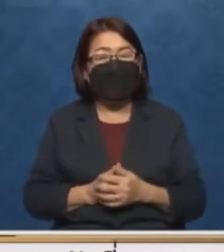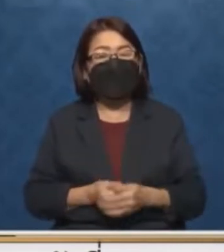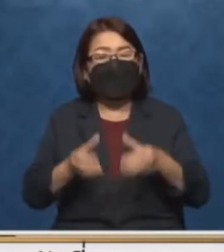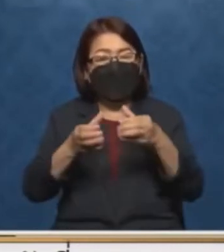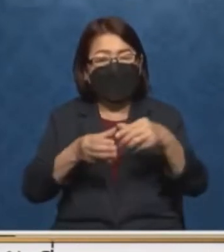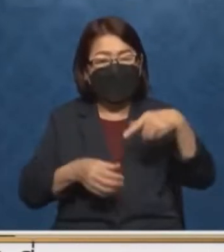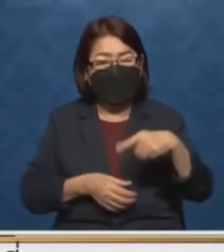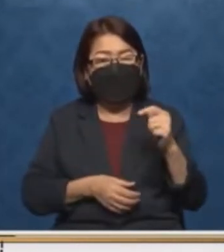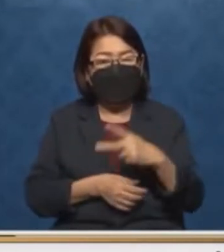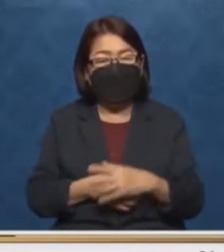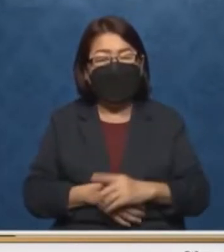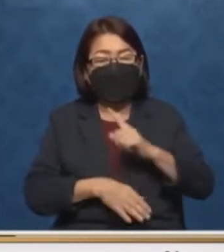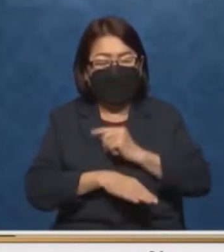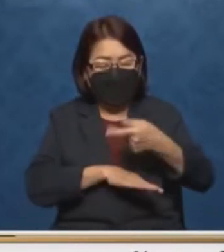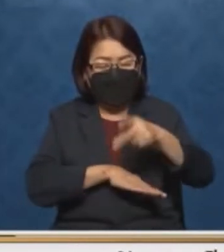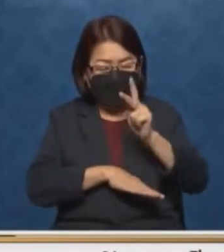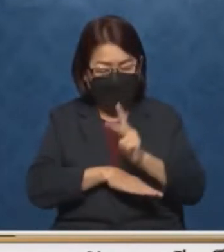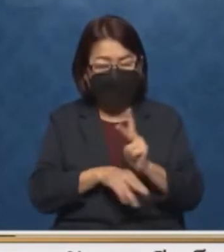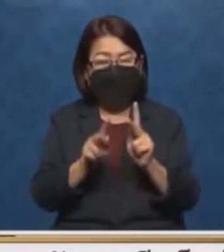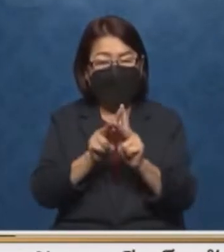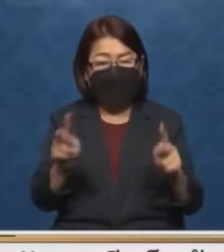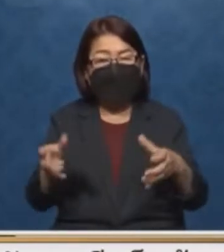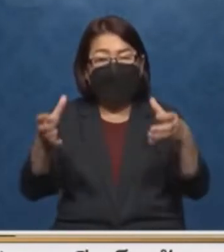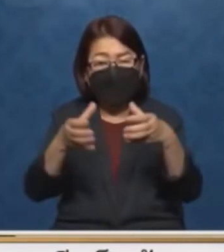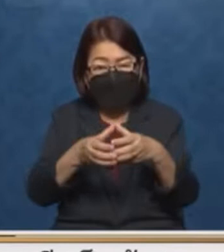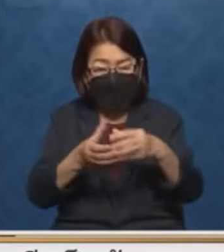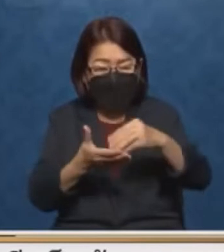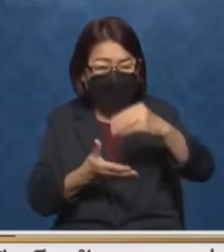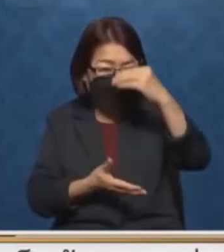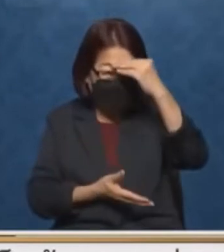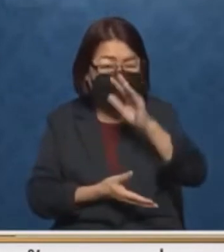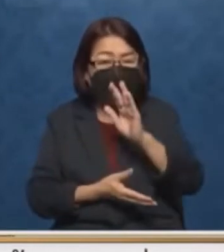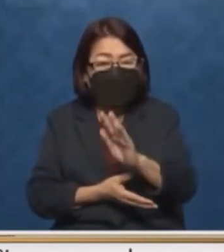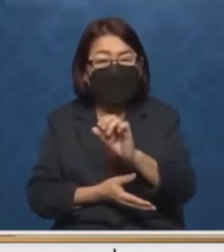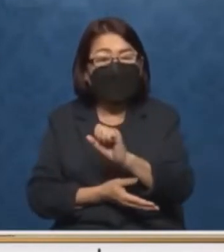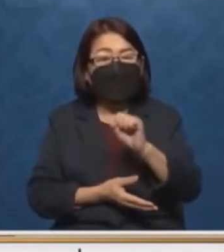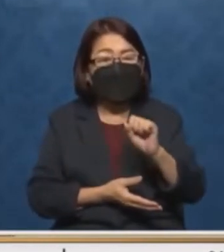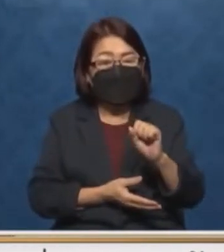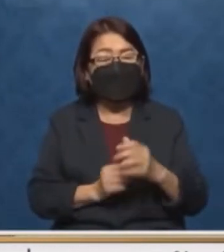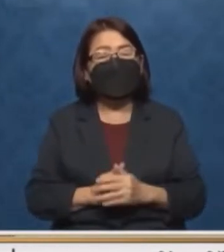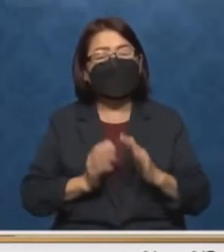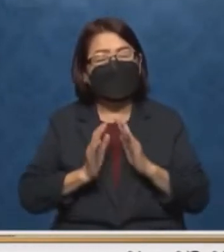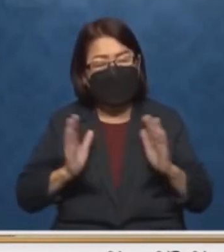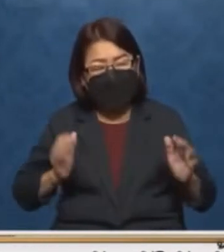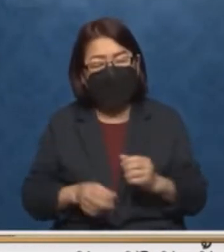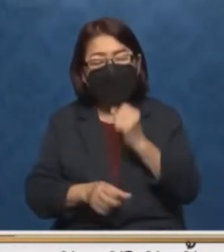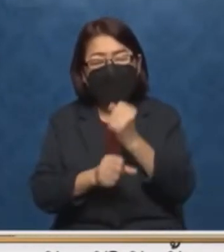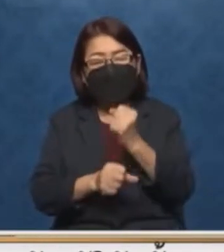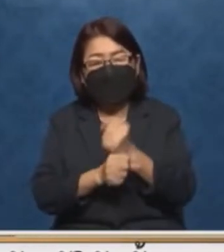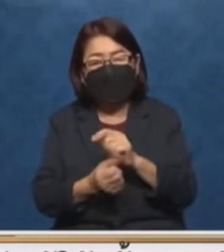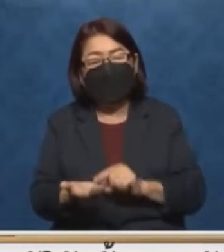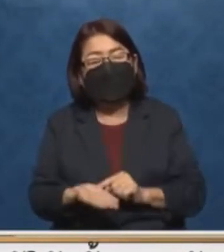เพื่อไทยในฐานะประธานกรรมาธิการการศึกษาของสภาผู้แทนราษฎรครับที่ท่านได้ยื่นเสนอ